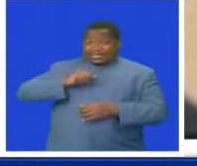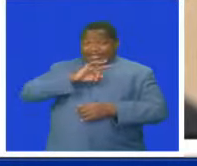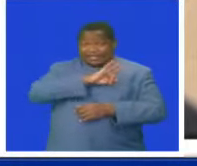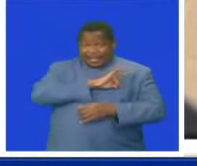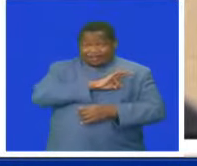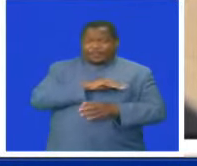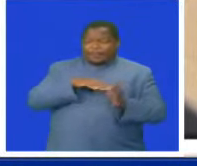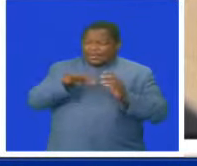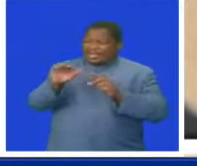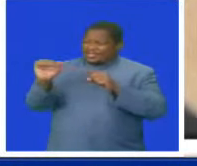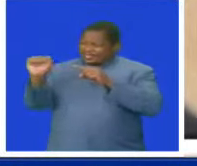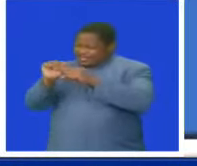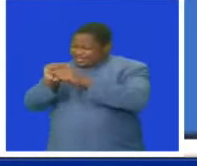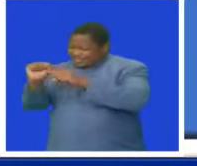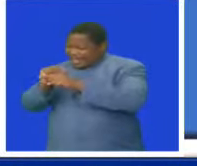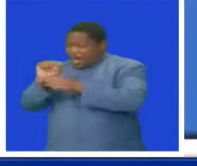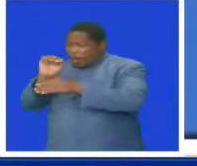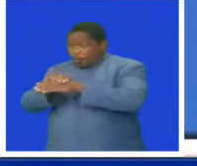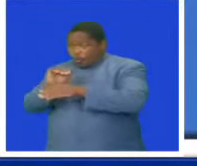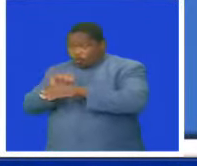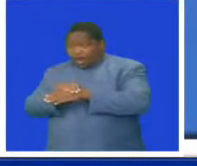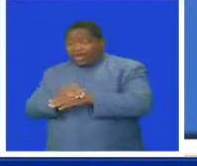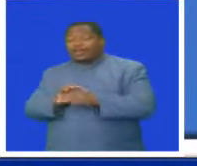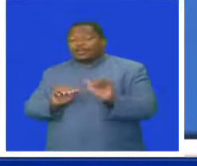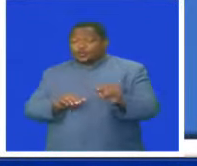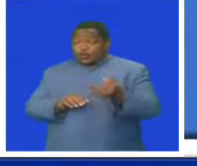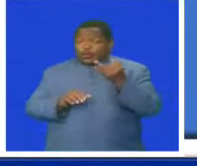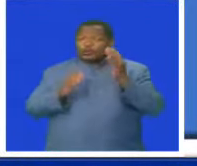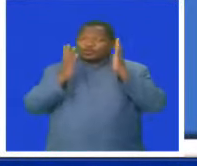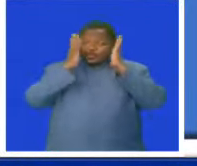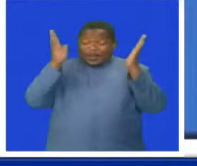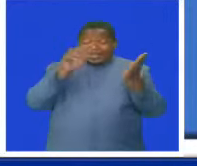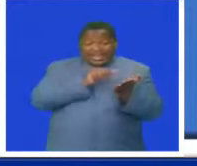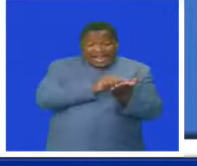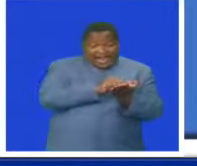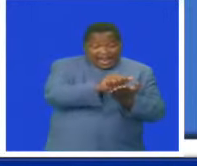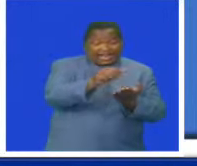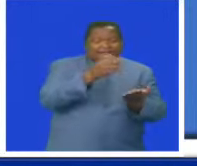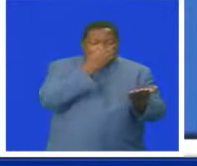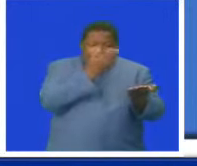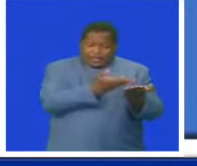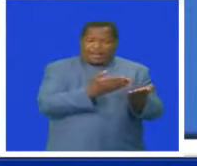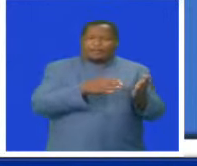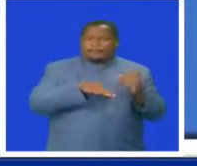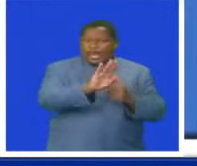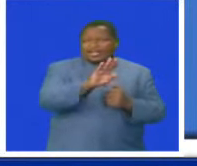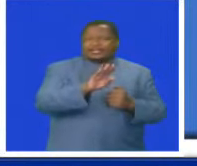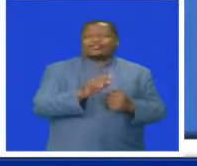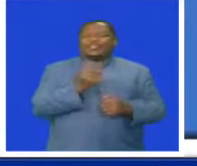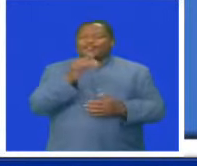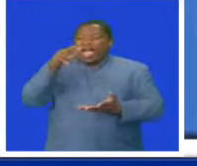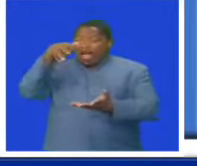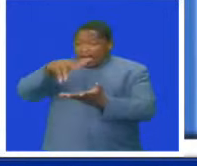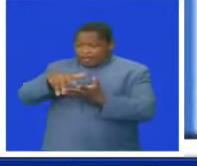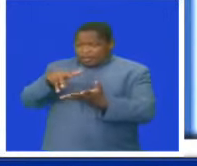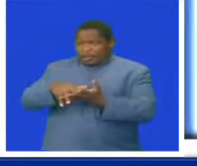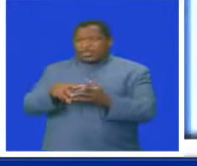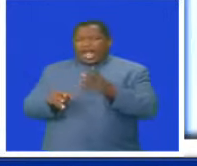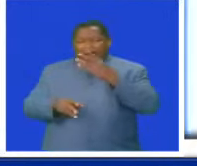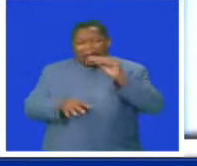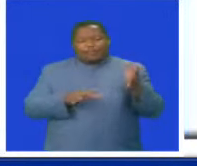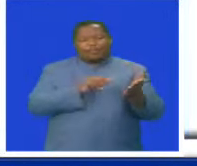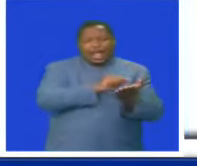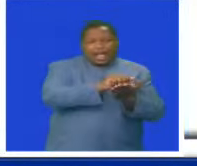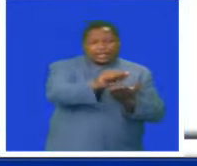yesiSwati engengcelelwa yimphucuko kulahleke tindlela tesiSwati ekwendeni tinto. Etindzabeni ngingiya nemsibi ngisekwaluseni letinye